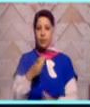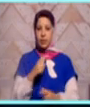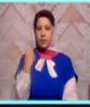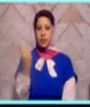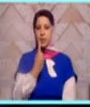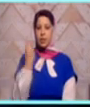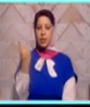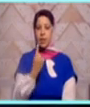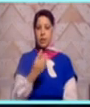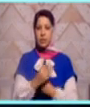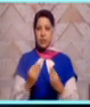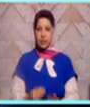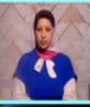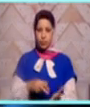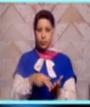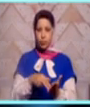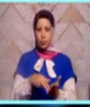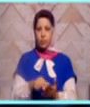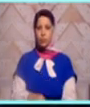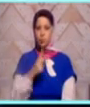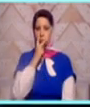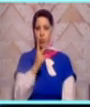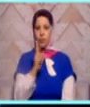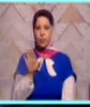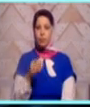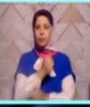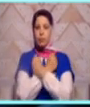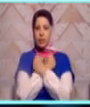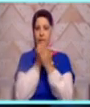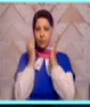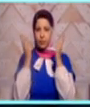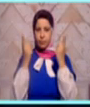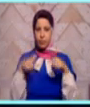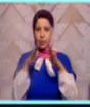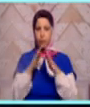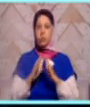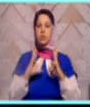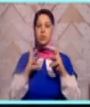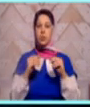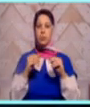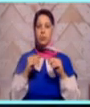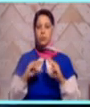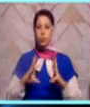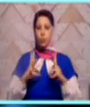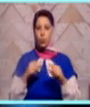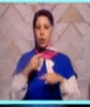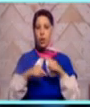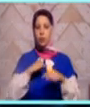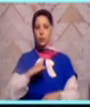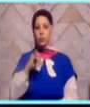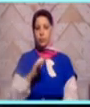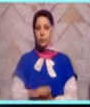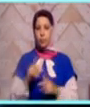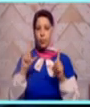هو بيسير وبيمشي على الطريق الدائري بيشوف هناك يعني حضرتك كدولة مصرية وكحكومة مصرية كوزارة نقل عملت